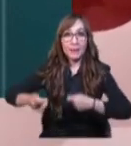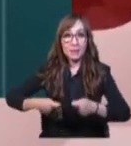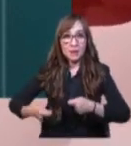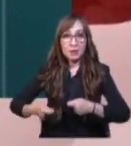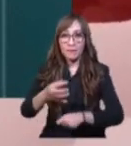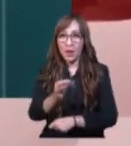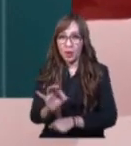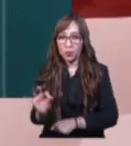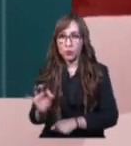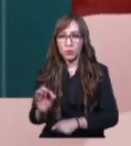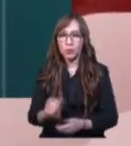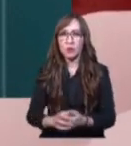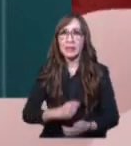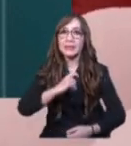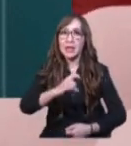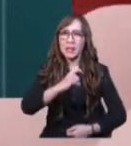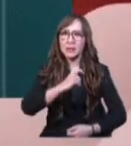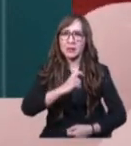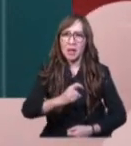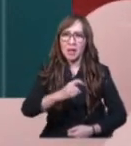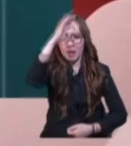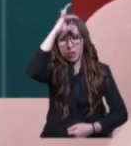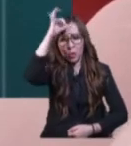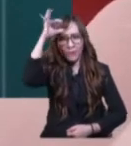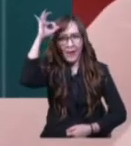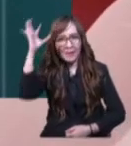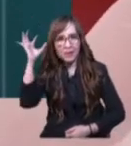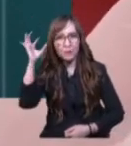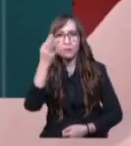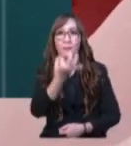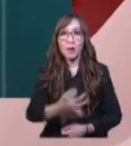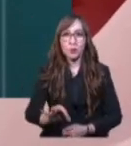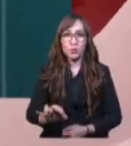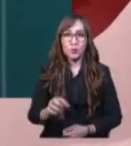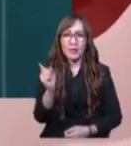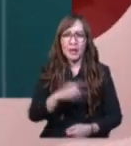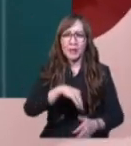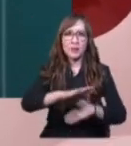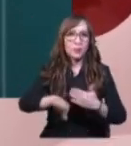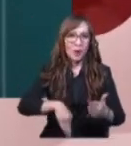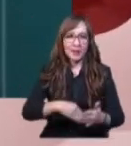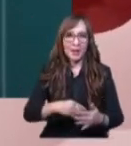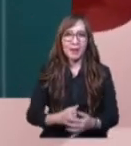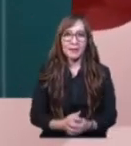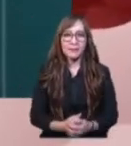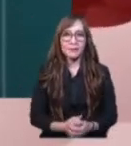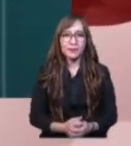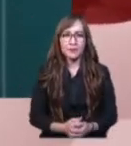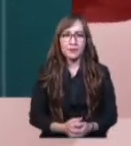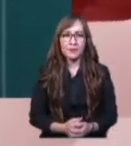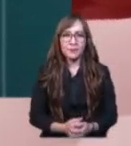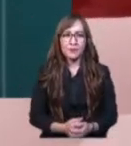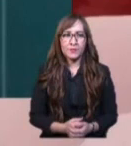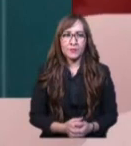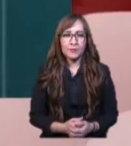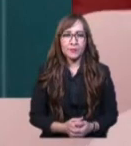baru, cara-cara inovatif baru gitu ya, dari semua sumber. Jadi